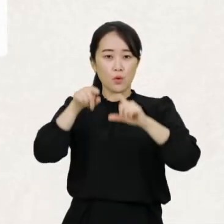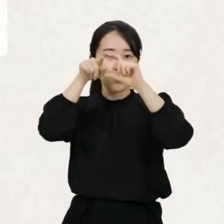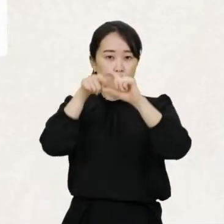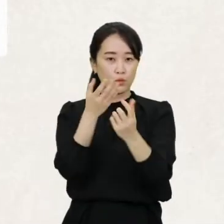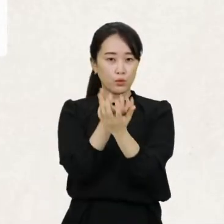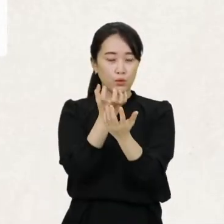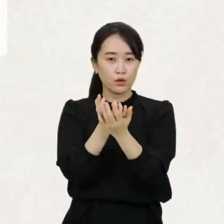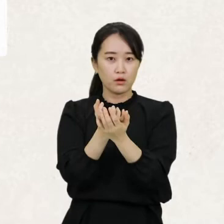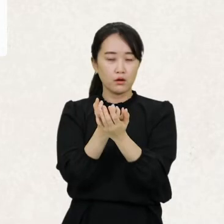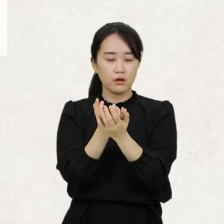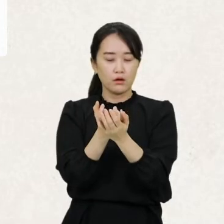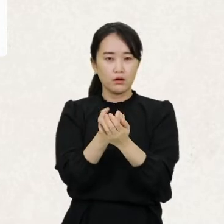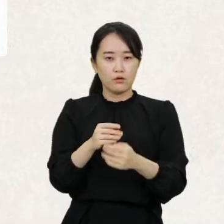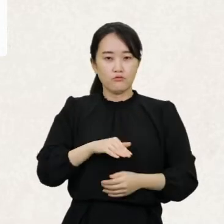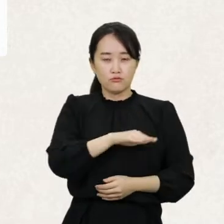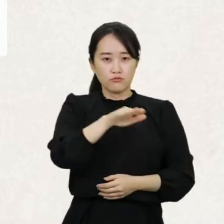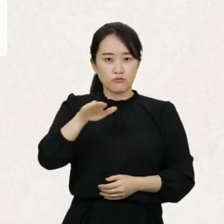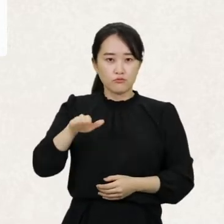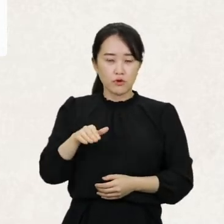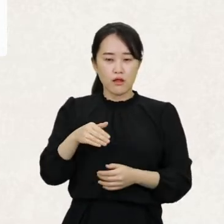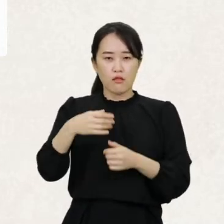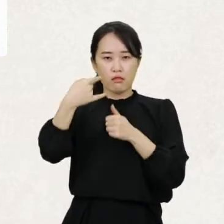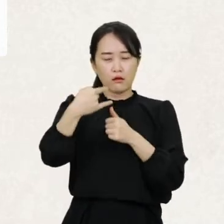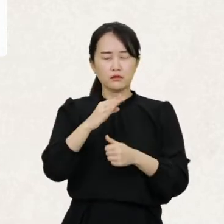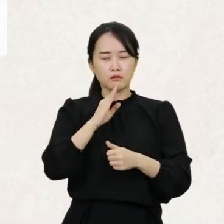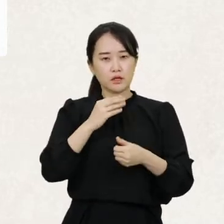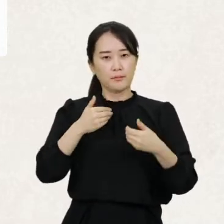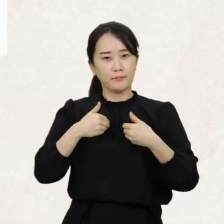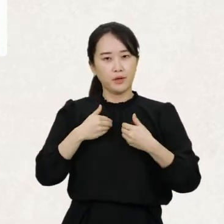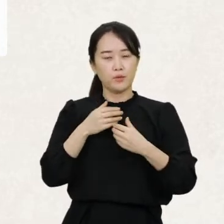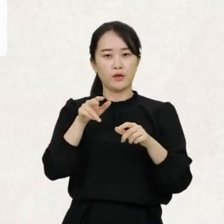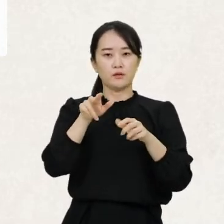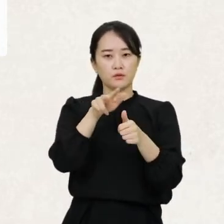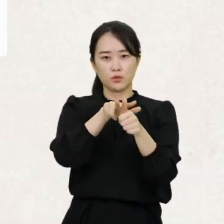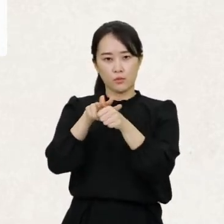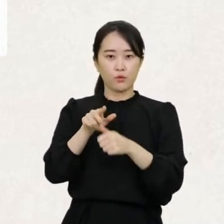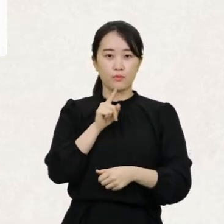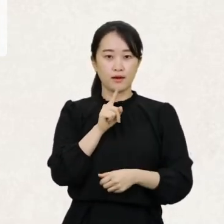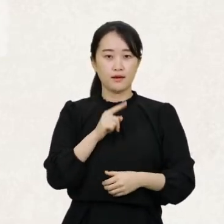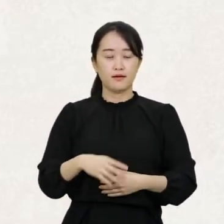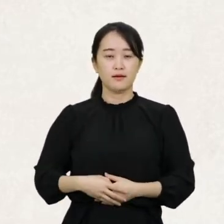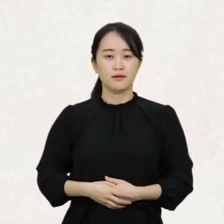통계는 이제 우리 삶에서 빼놓을 수 없는 중요한 정보가 되고 있는데요.